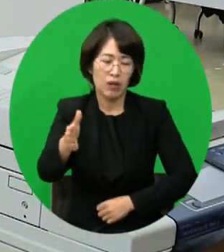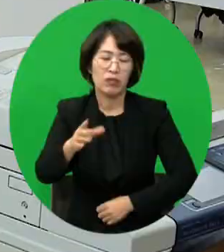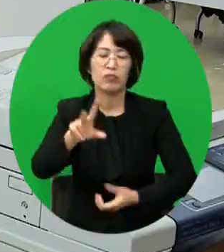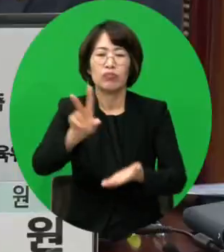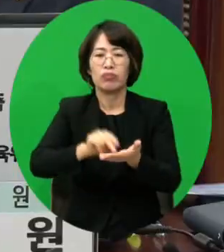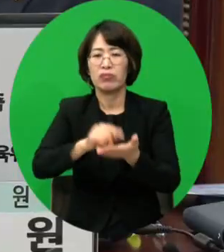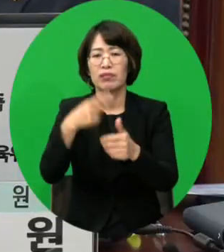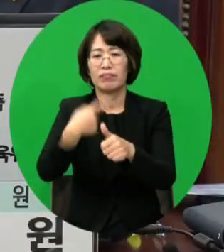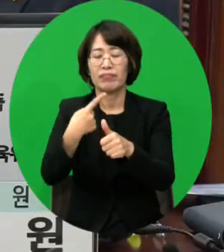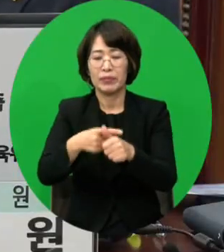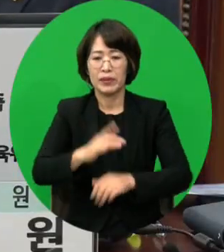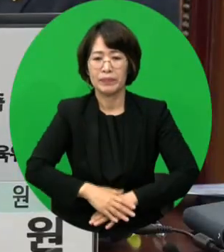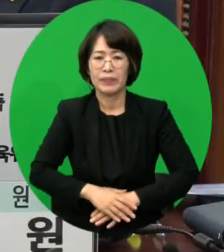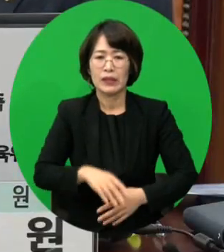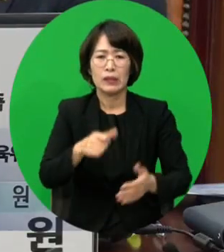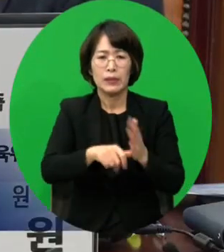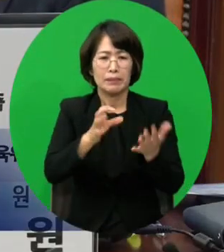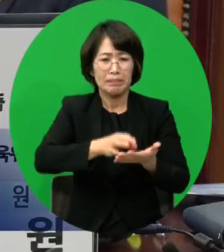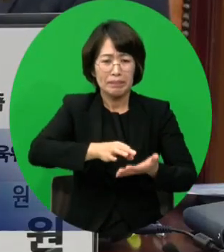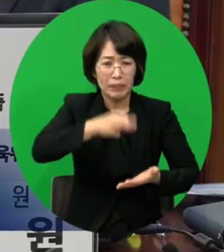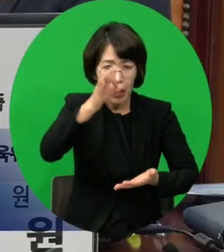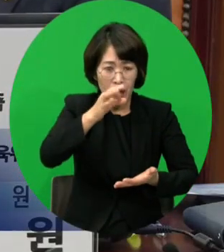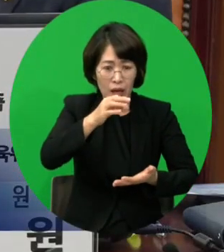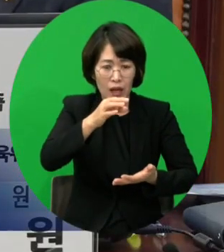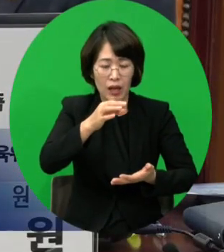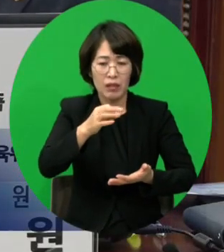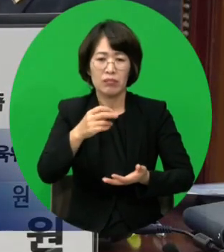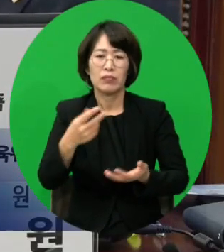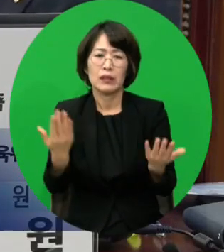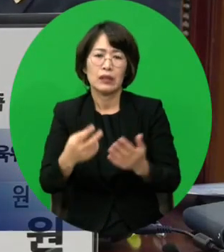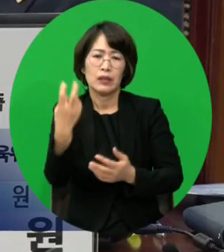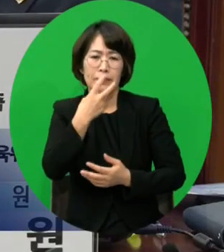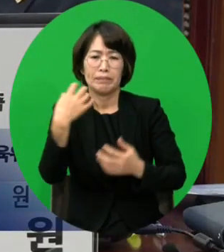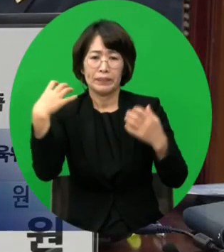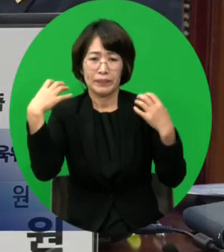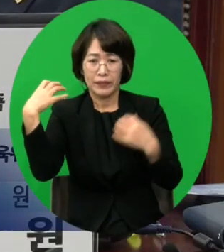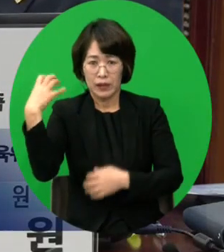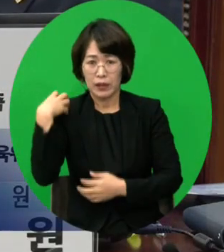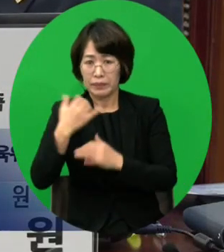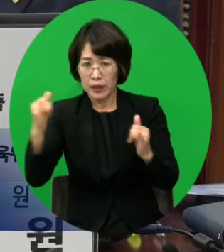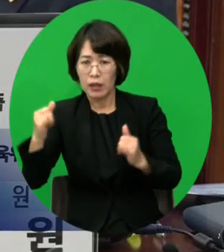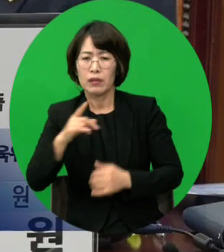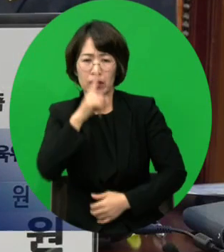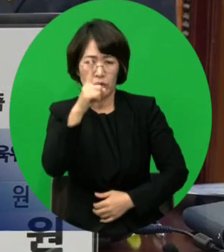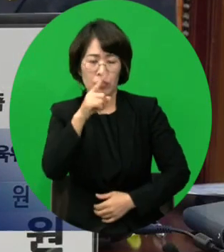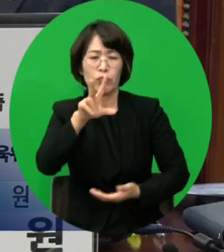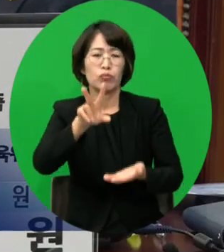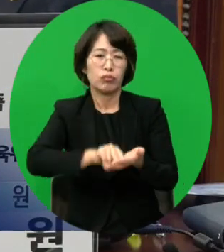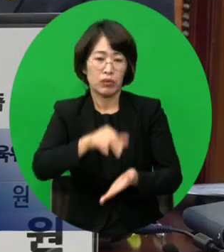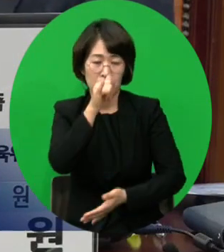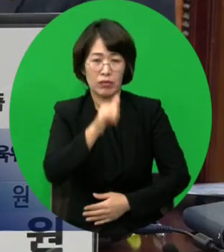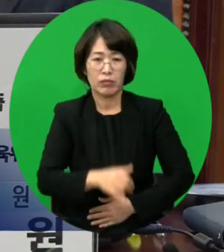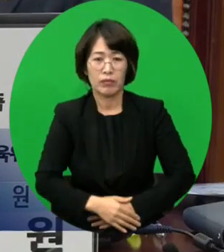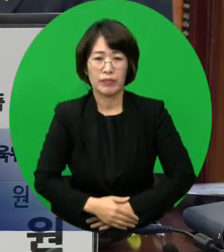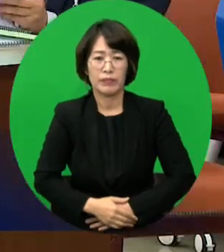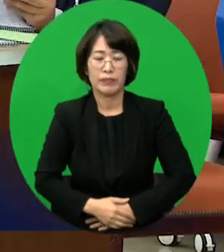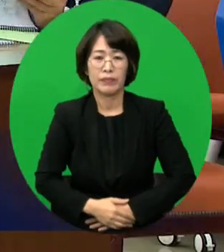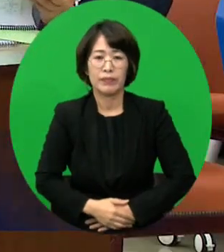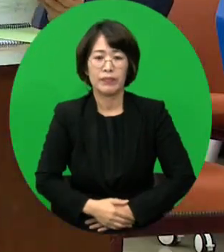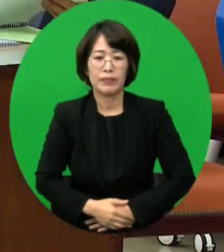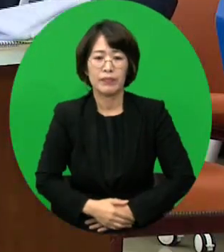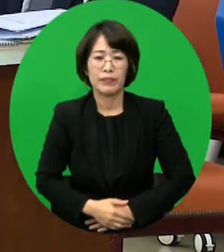지적됐습니다. 고가의 세트를 관리자에 의해서 또 신청하게 되었다는 이런 것은 좀 문제가 있다고 저도 생각하고